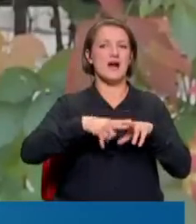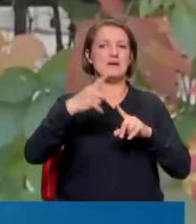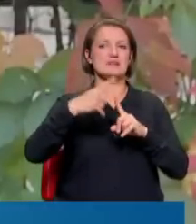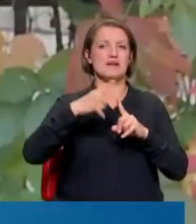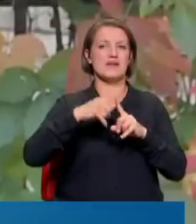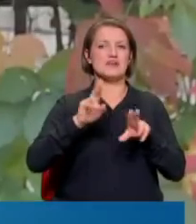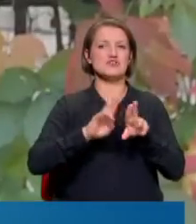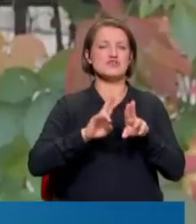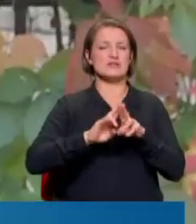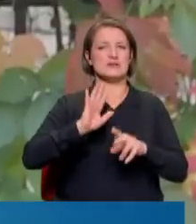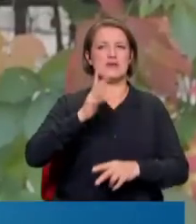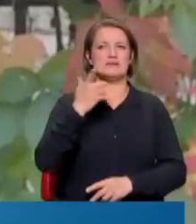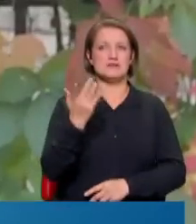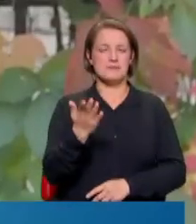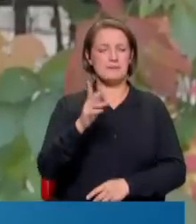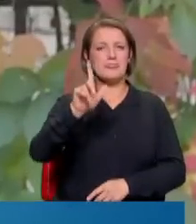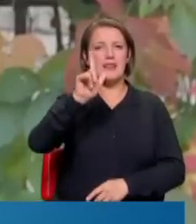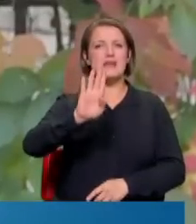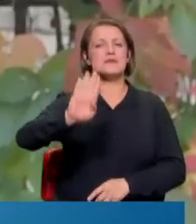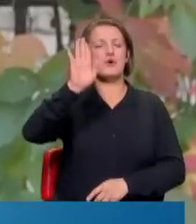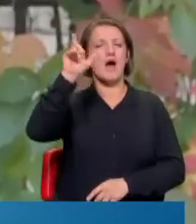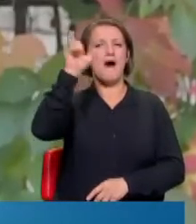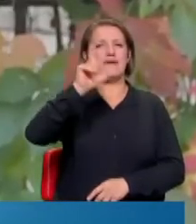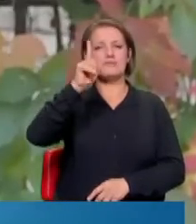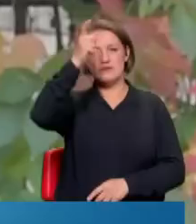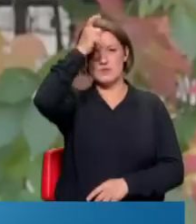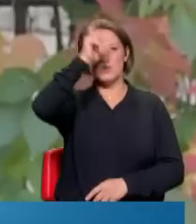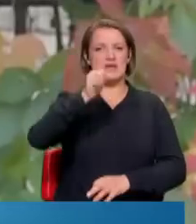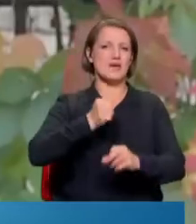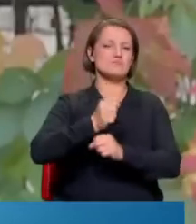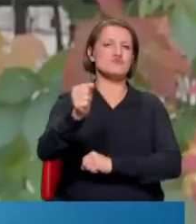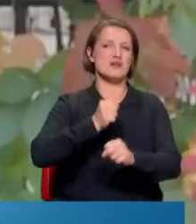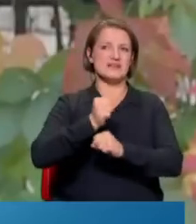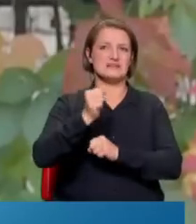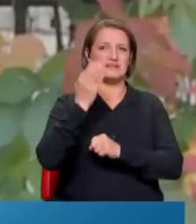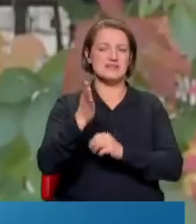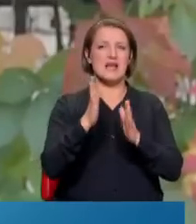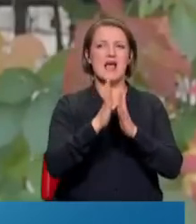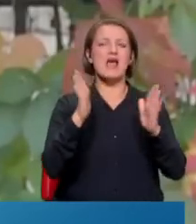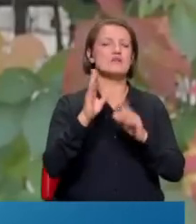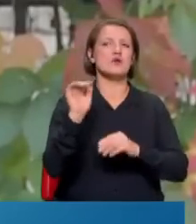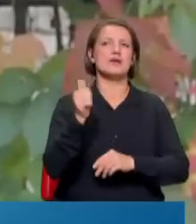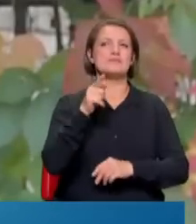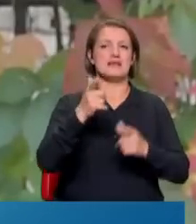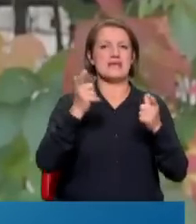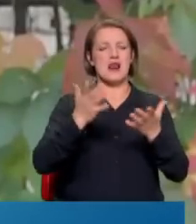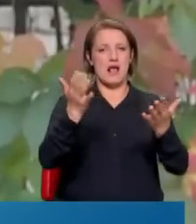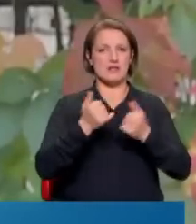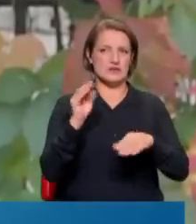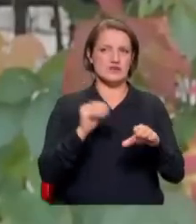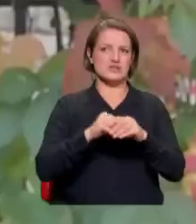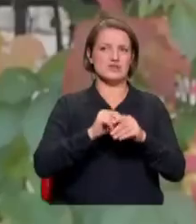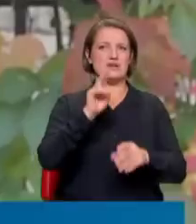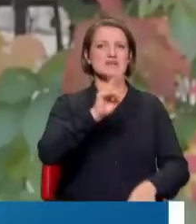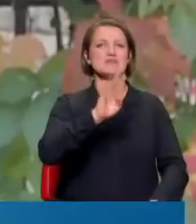Kışlalı geçti laik demokratik ve aydınlık bir Türkiye mücadelesinin en ön safında yer aldığı için